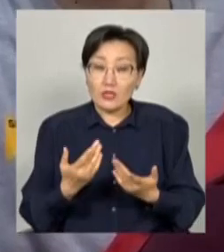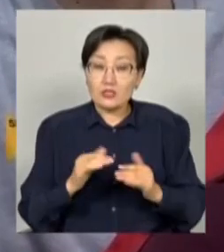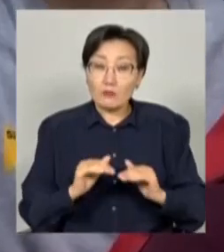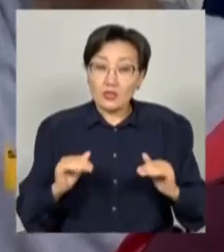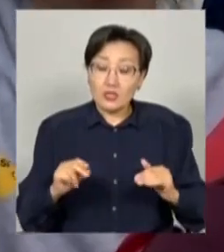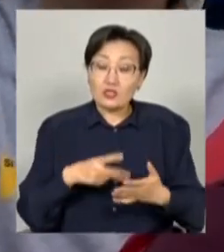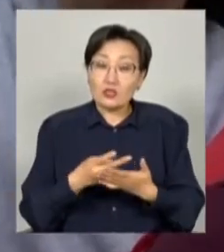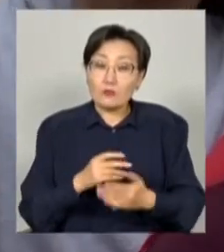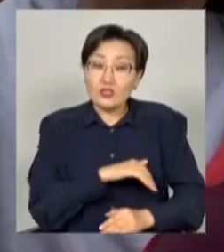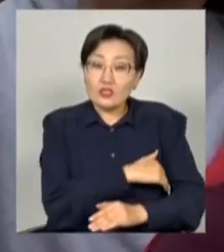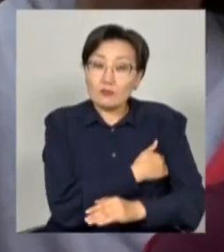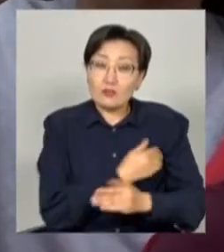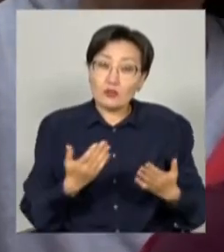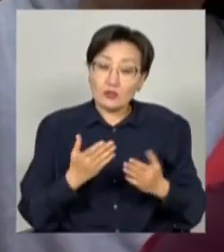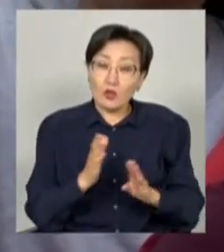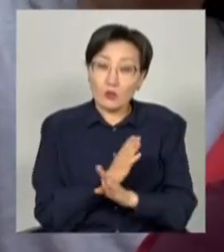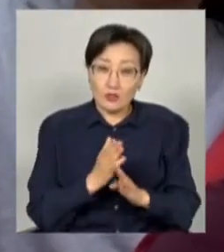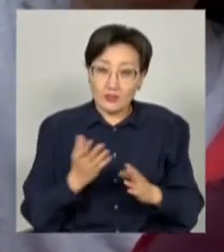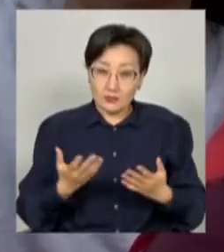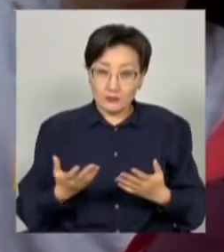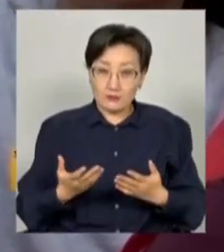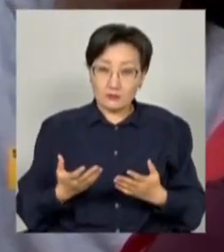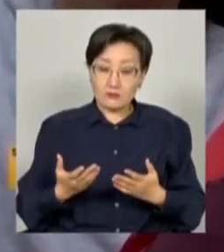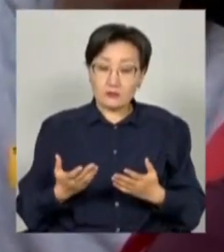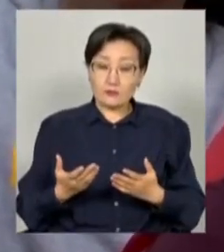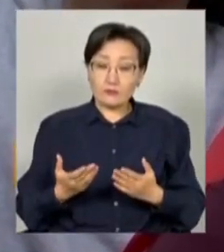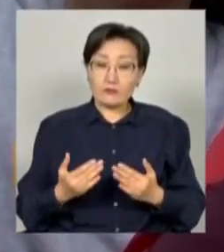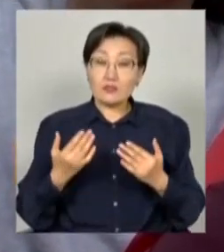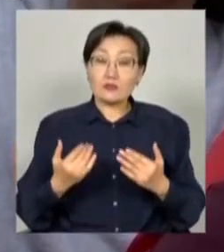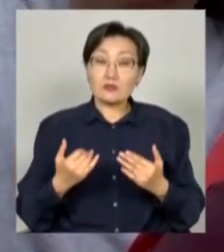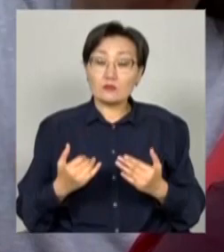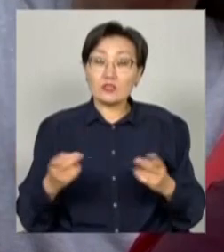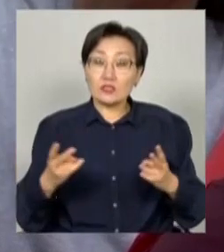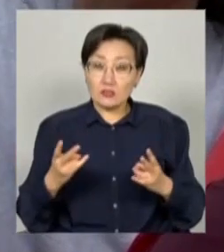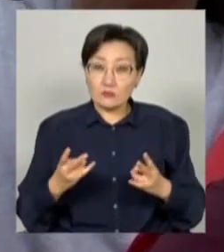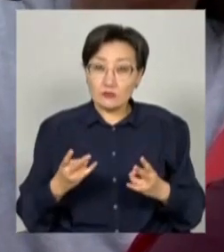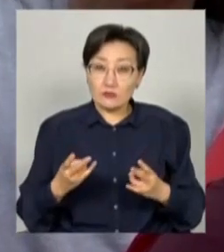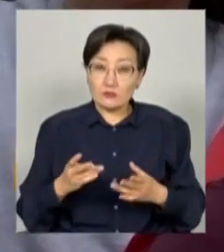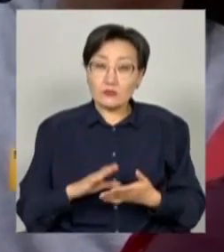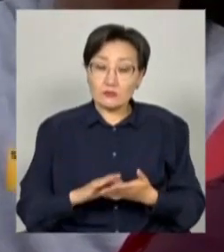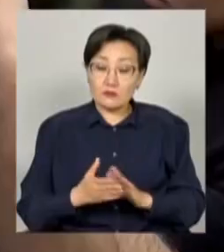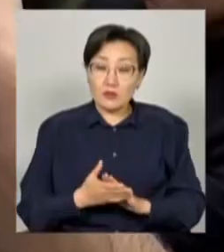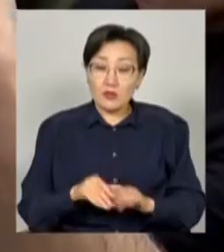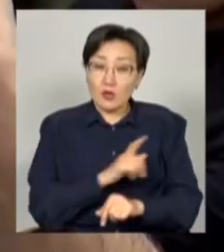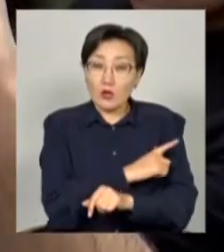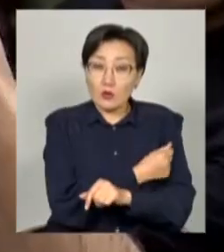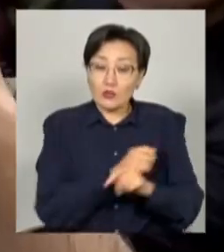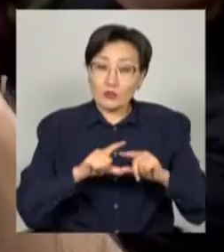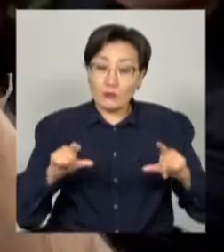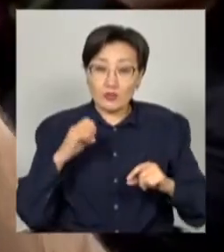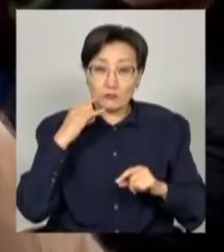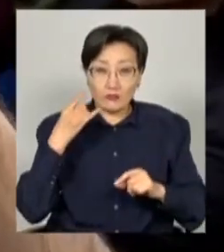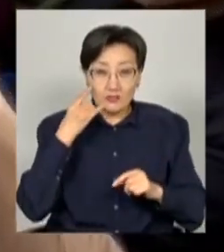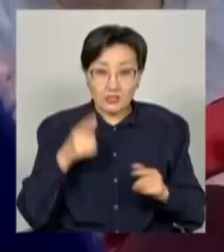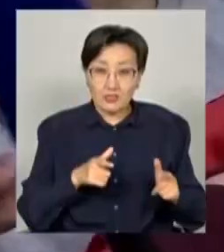жатыр. Температура қандай, ауа райы қандай. Енді керек болса ауруханалар Павлодарда